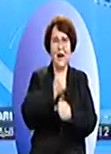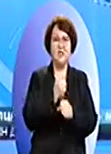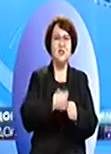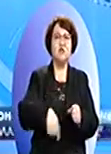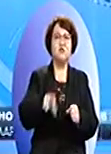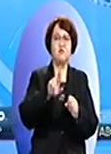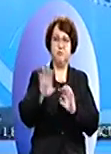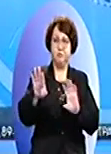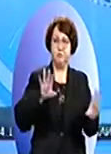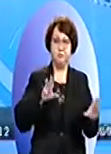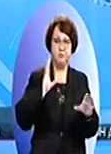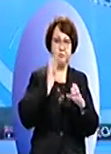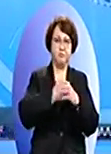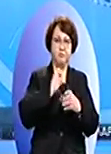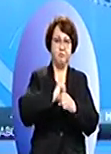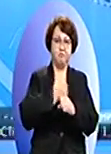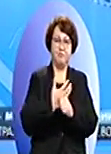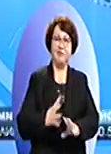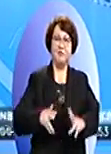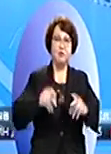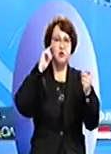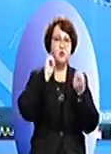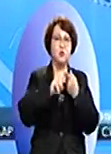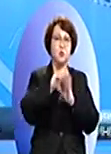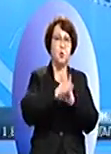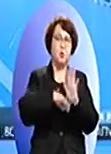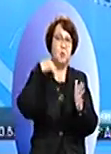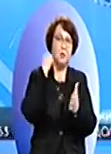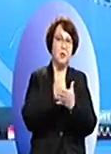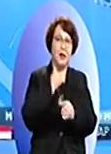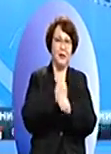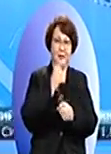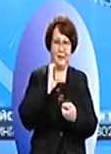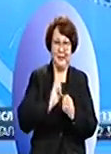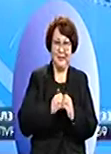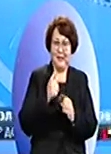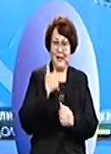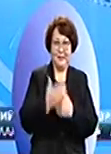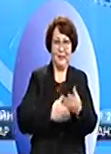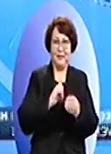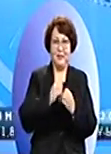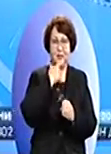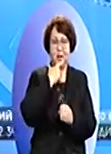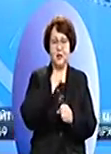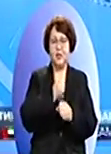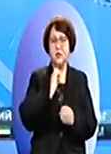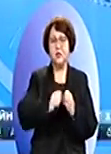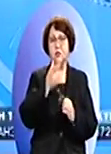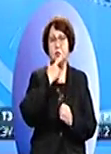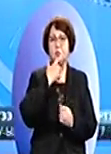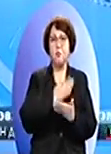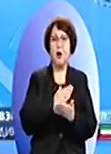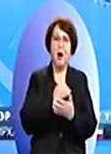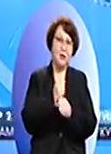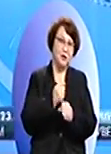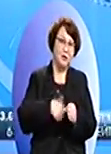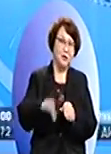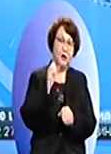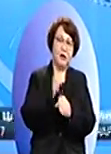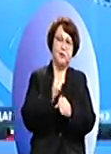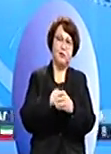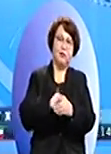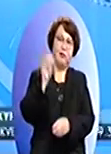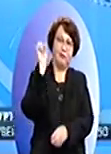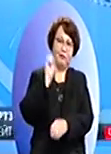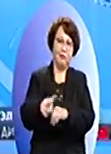хүмүүстийн сахилгын хариуцлагыг сайжруулах журмыг баталсан. За хэрвээ албан үүргээ гүйцэтгэж чадахгүй, ажиллаа хийхгүй байгаа албан хаагч ажиллаа өгөх хэрэгтэй гэдгийг засгийн газрын